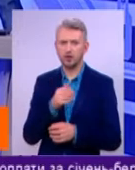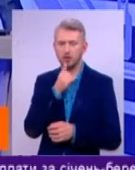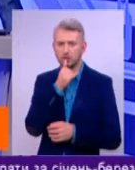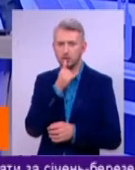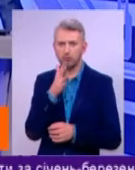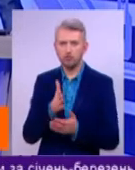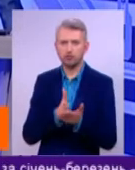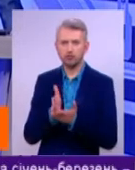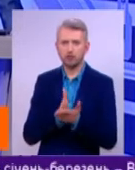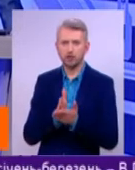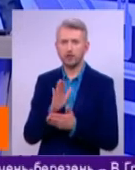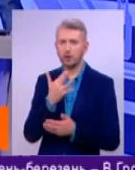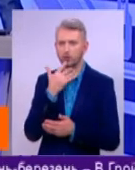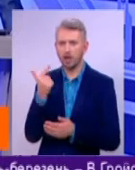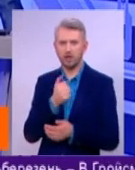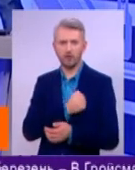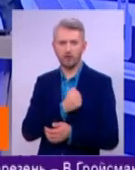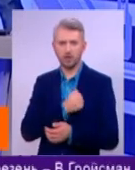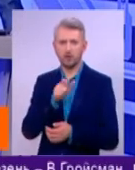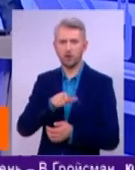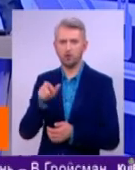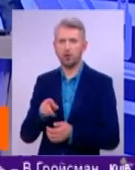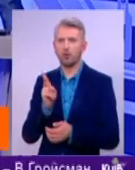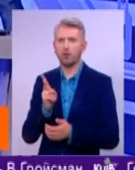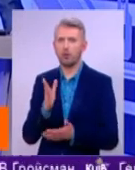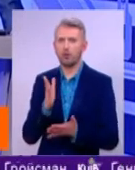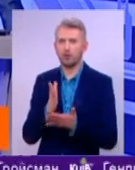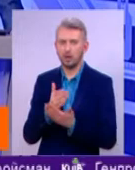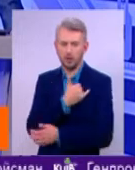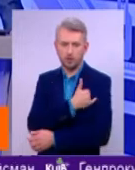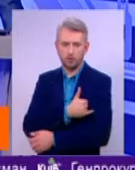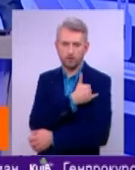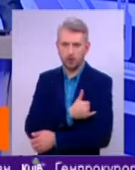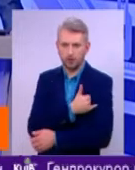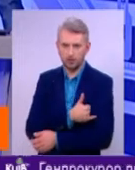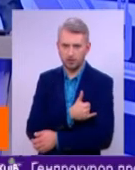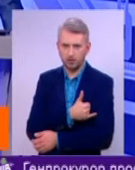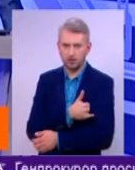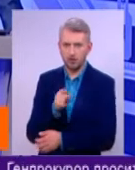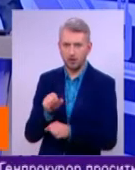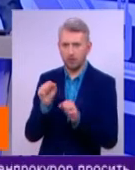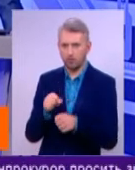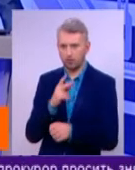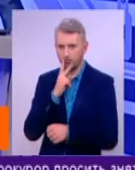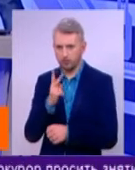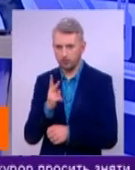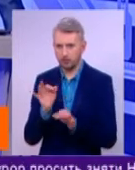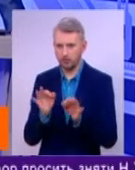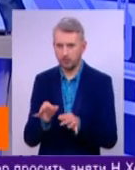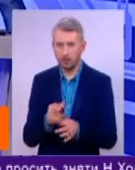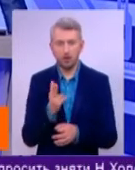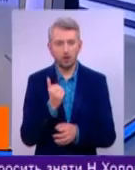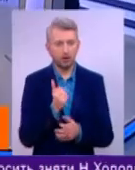можуть служити в Національній гвардії люди, в яких є татуювання, так, ну, їх можна візуально помітити, да, одразу. Так,